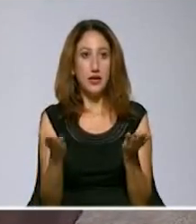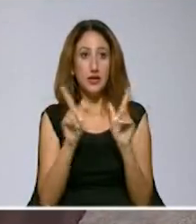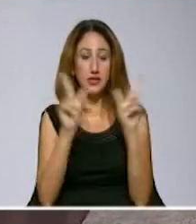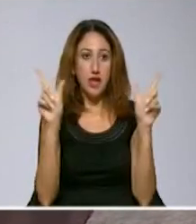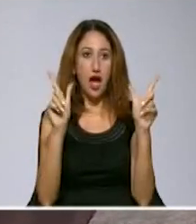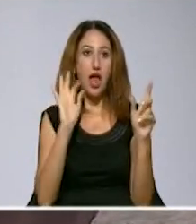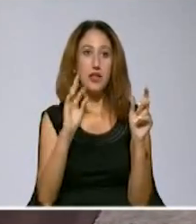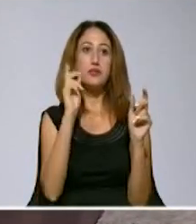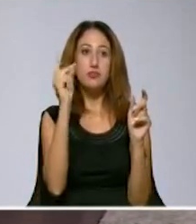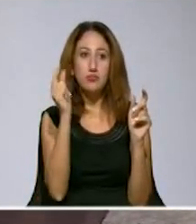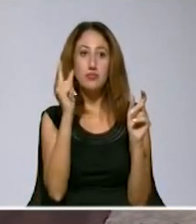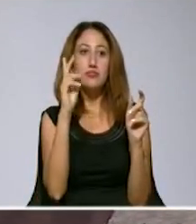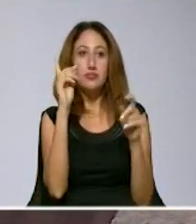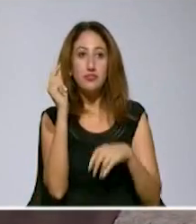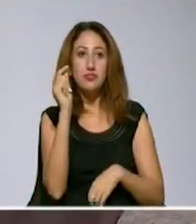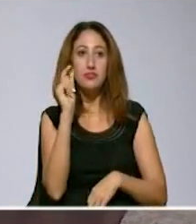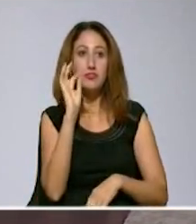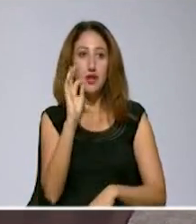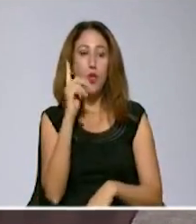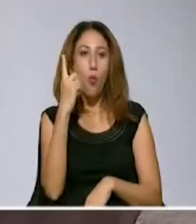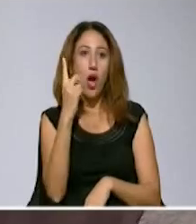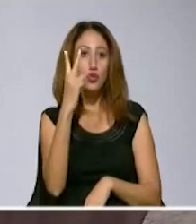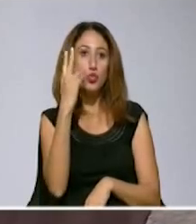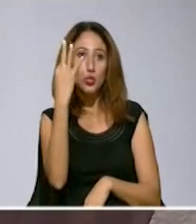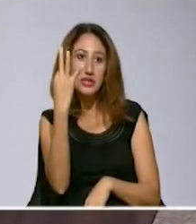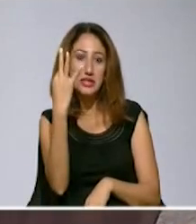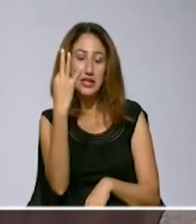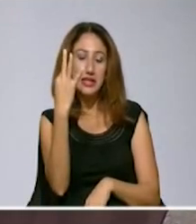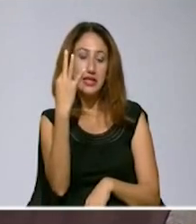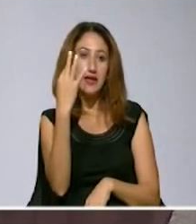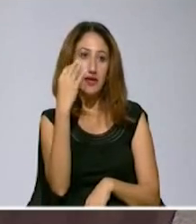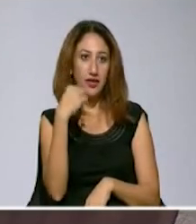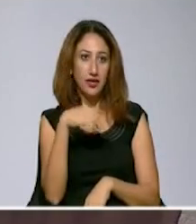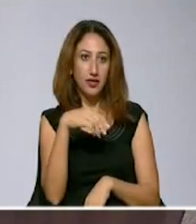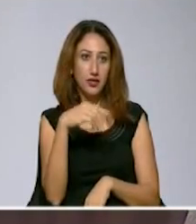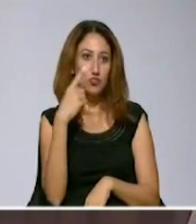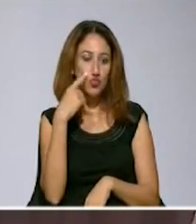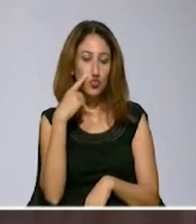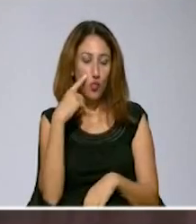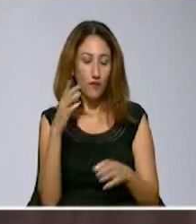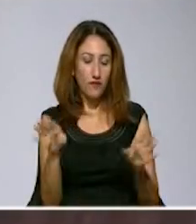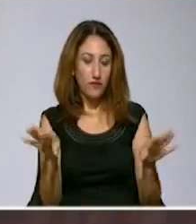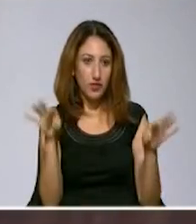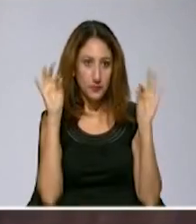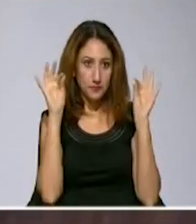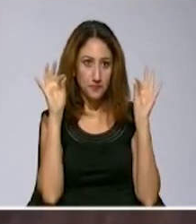لازم اعمل كده. لازم اعمل ازاي؟ 1 2 3 بوم اوبن.